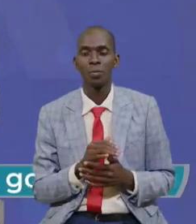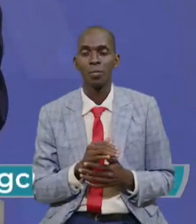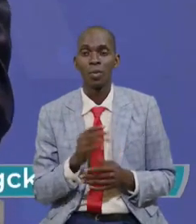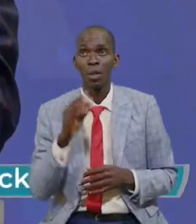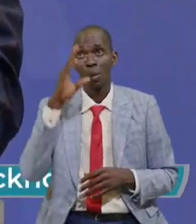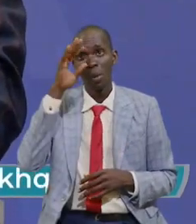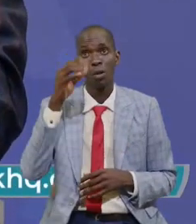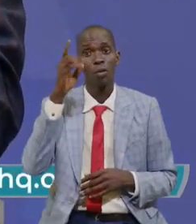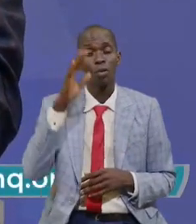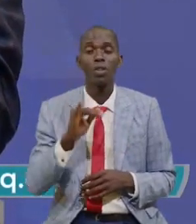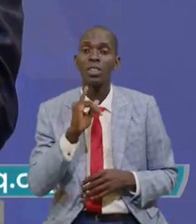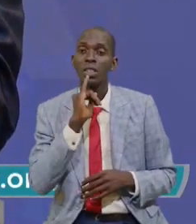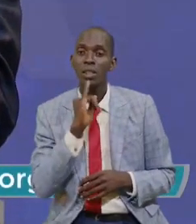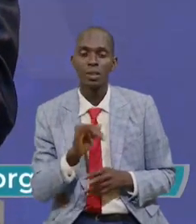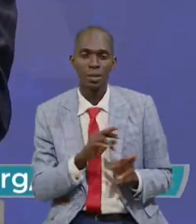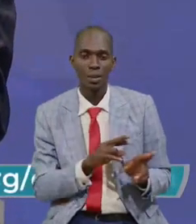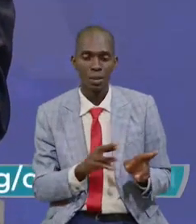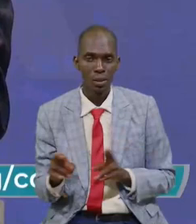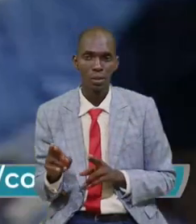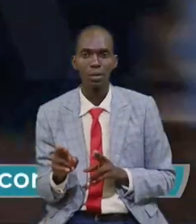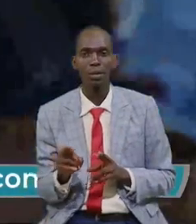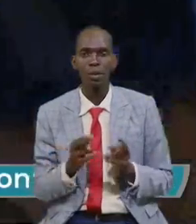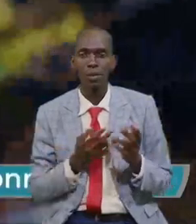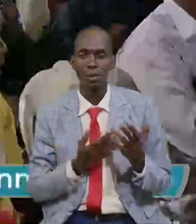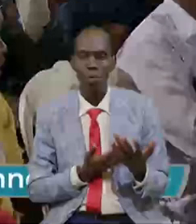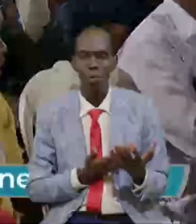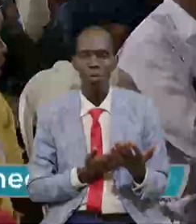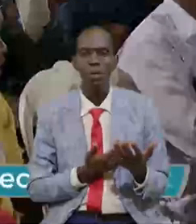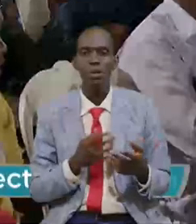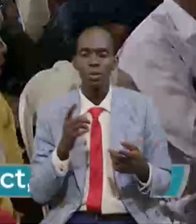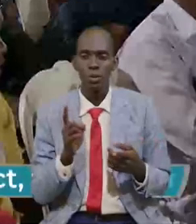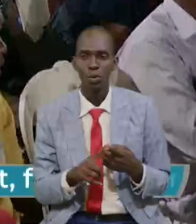L'homme de Dieu est prêt, vous attend.